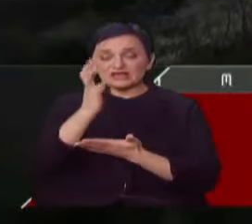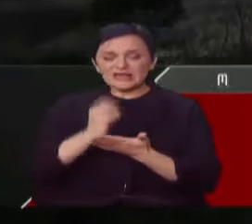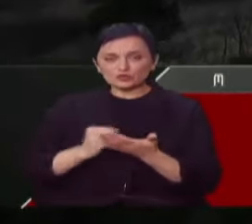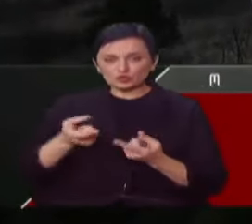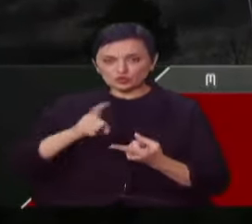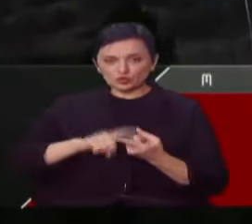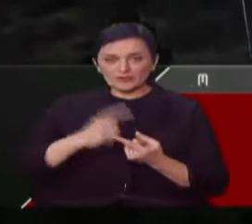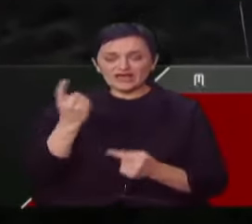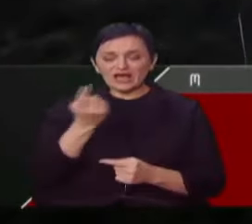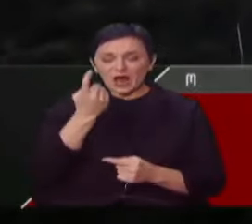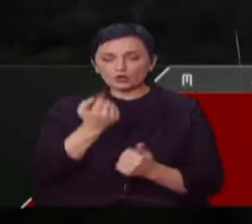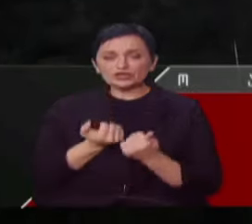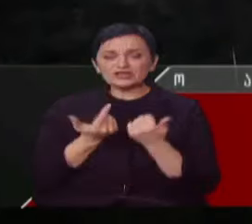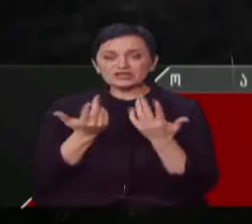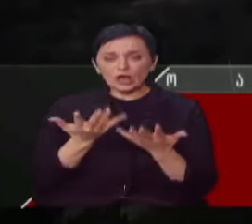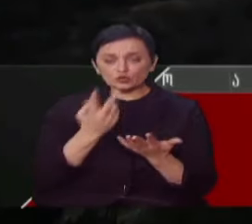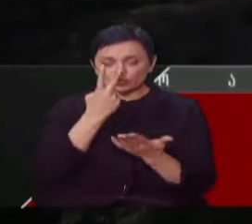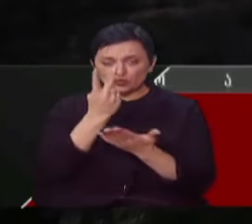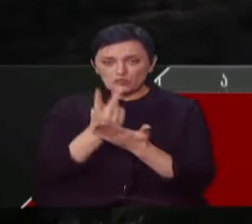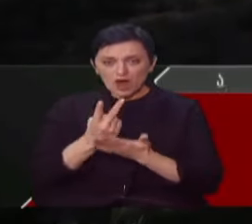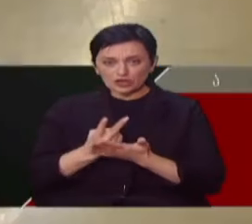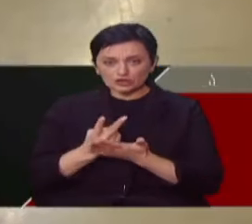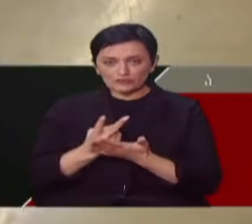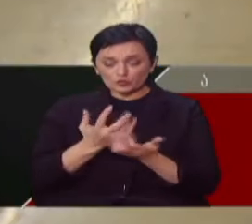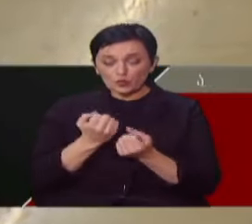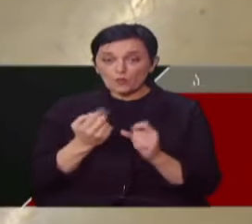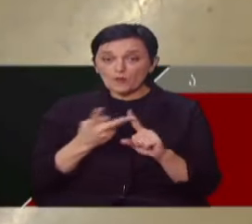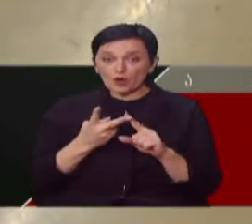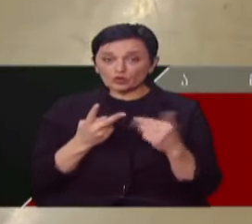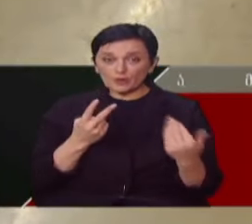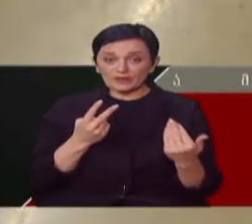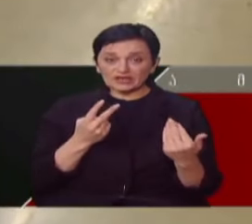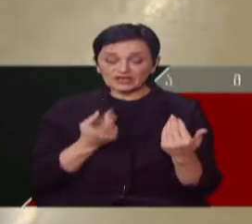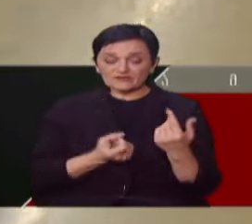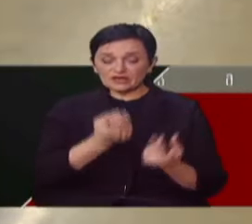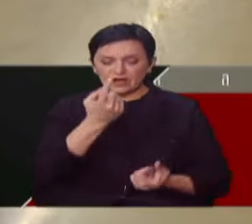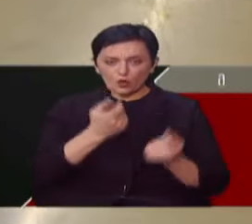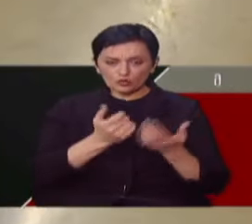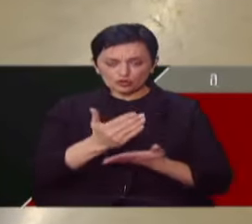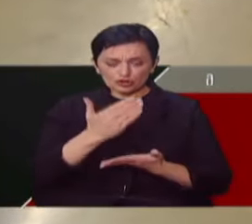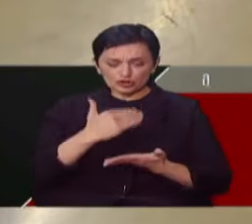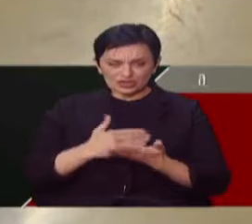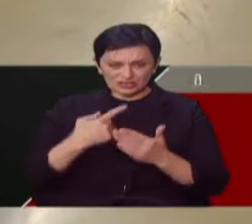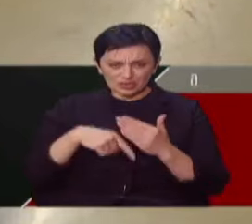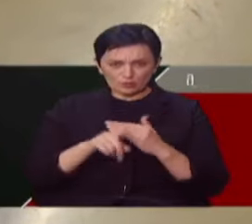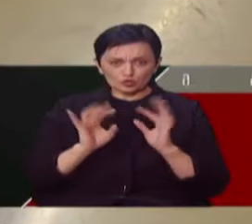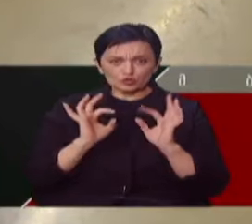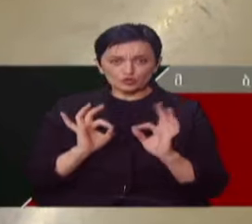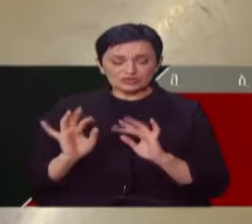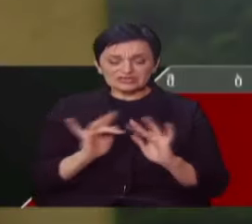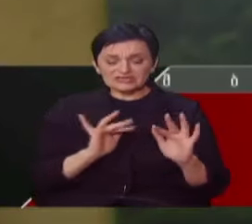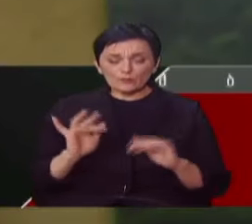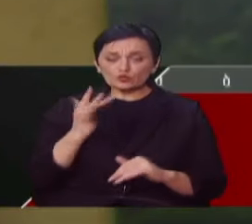შესახებ, ხარისხობრივი და რაოდენობრივი მაჩვენებლების მოპოვება. მეორეს მხრივ კი გამოვლენილი შედეგებიდან გამომდინარე სწორი